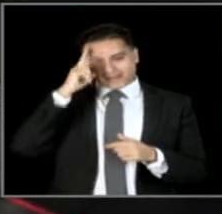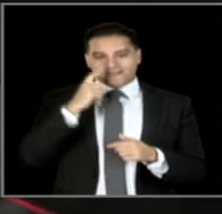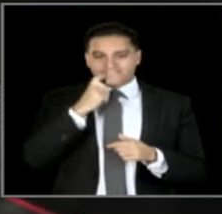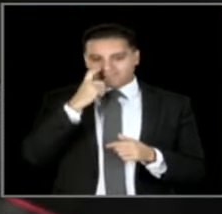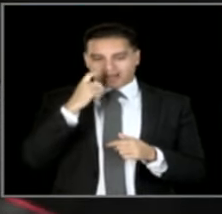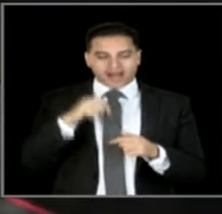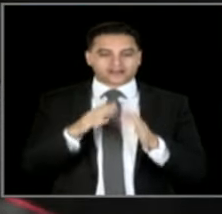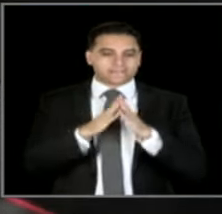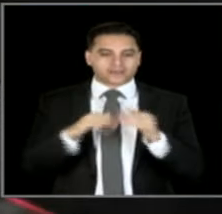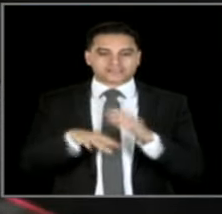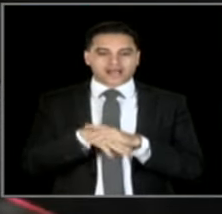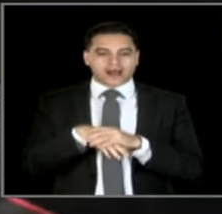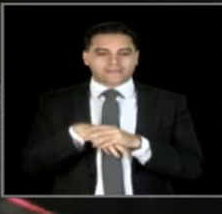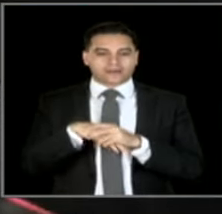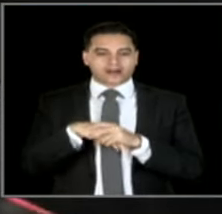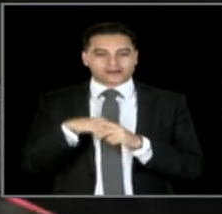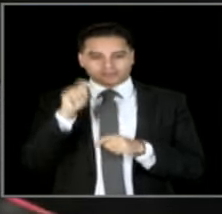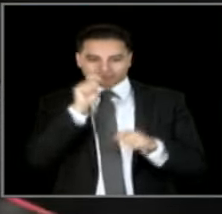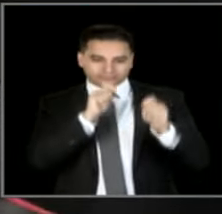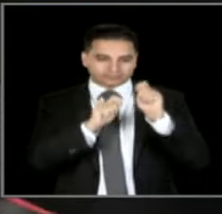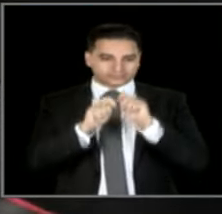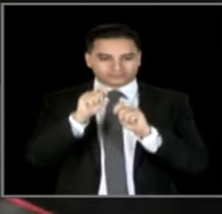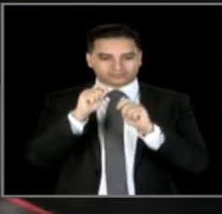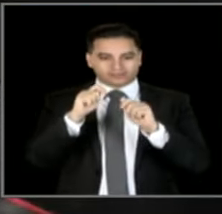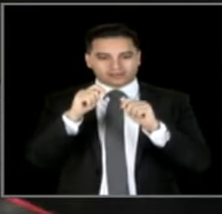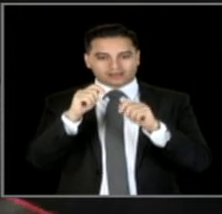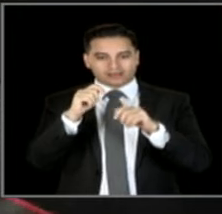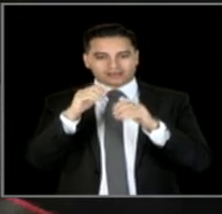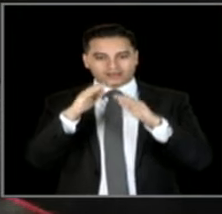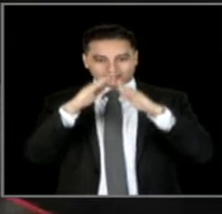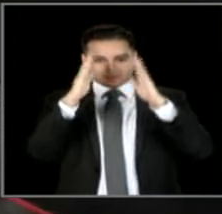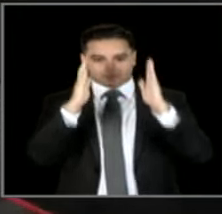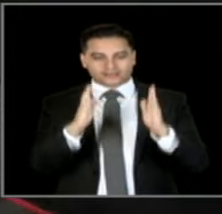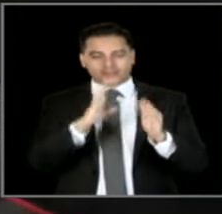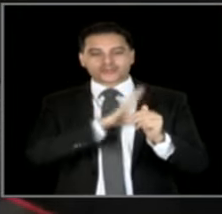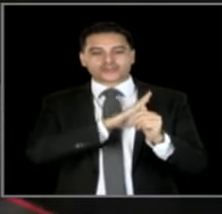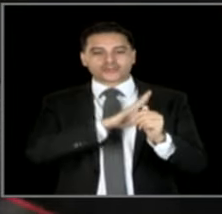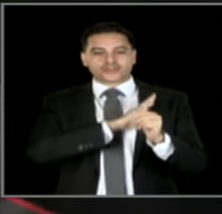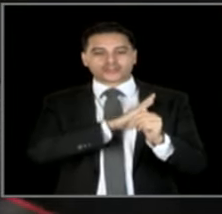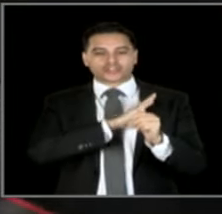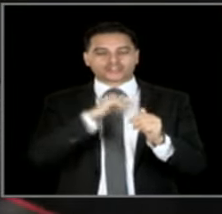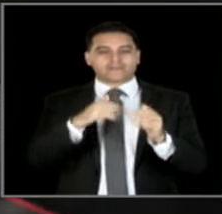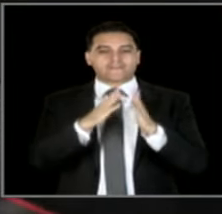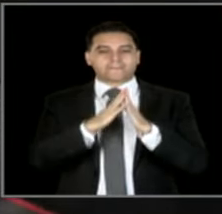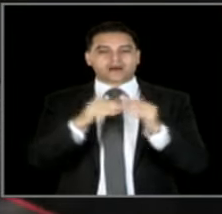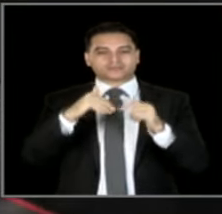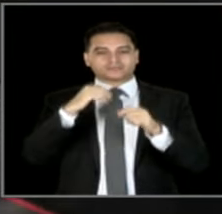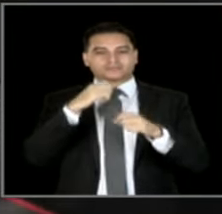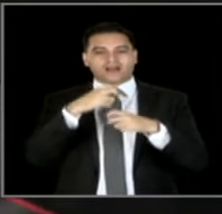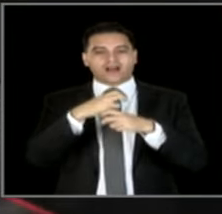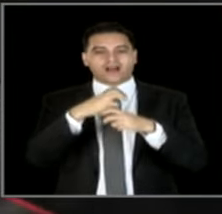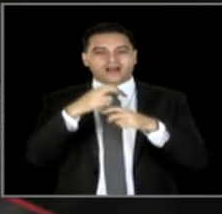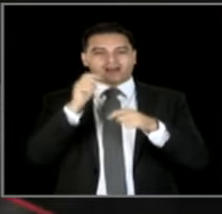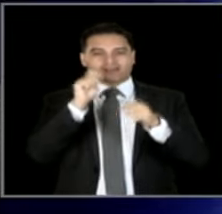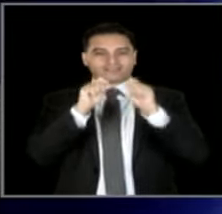من هو الفنان المصري مصمم النصب التذكاري للجندي المجهول بالقاهرة؟